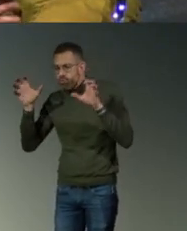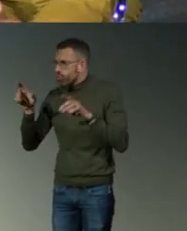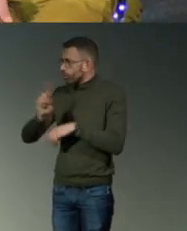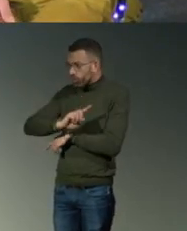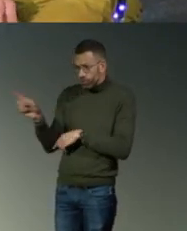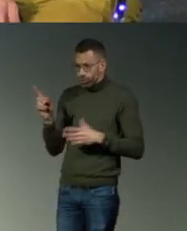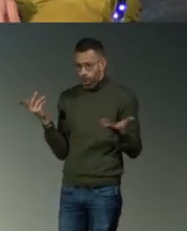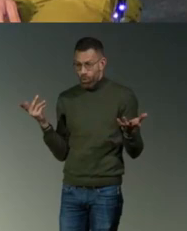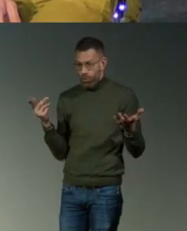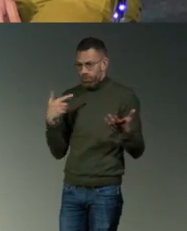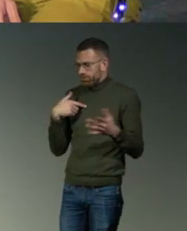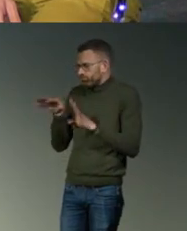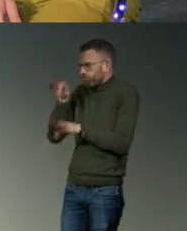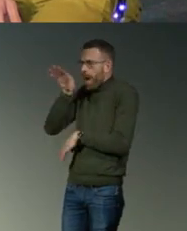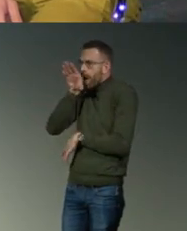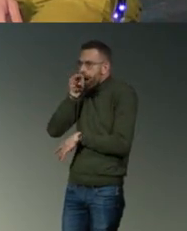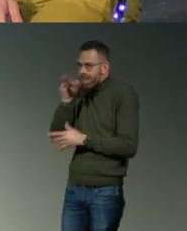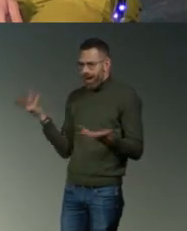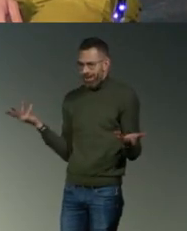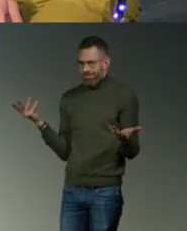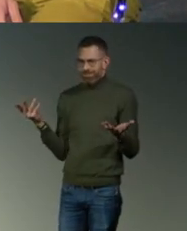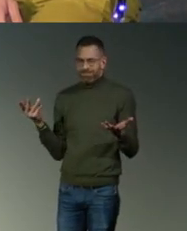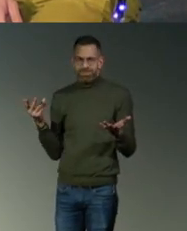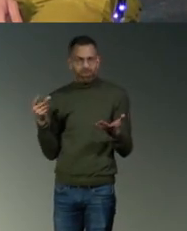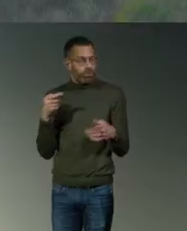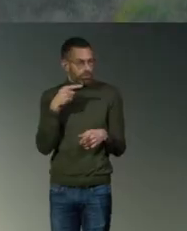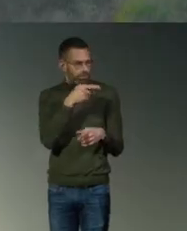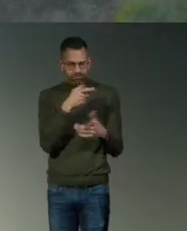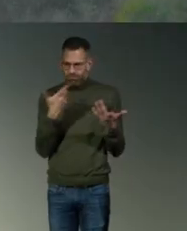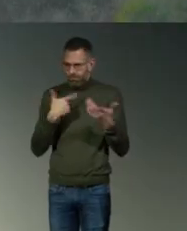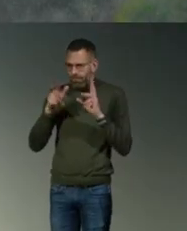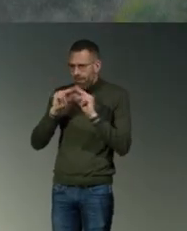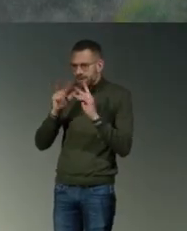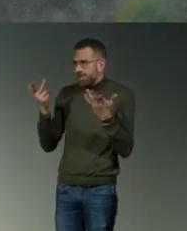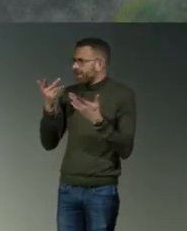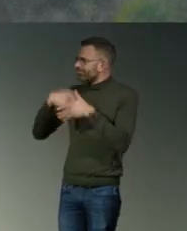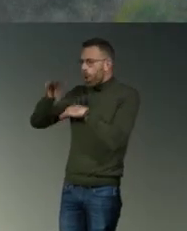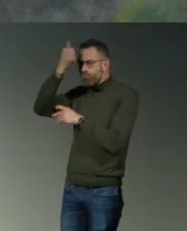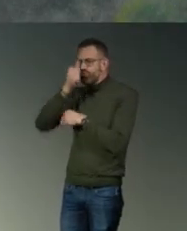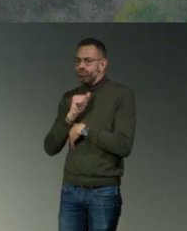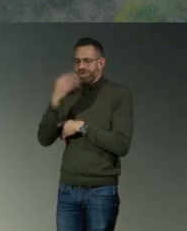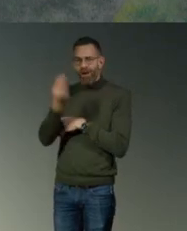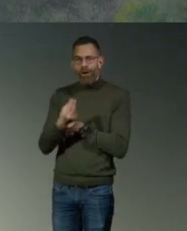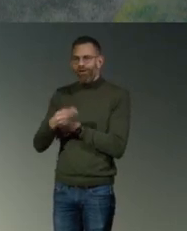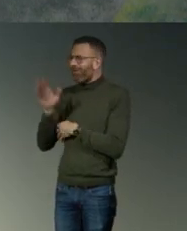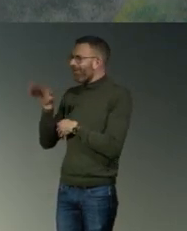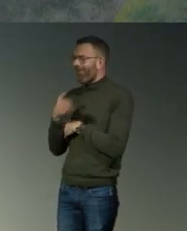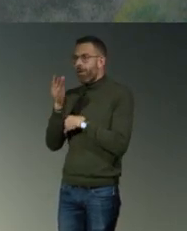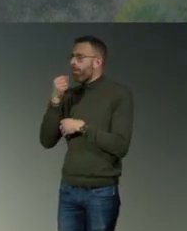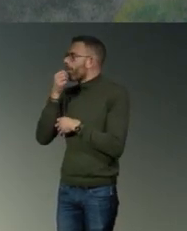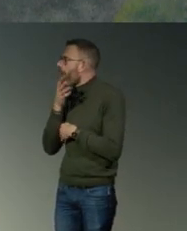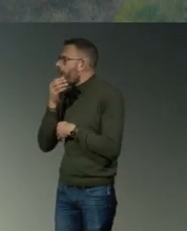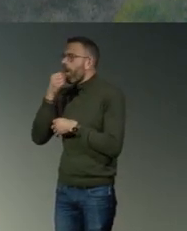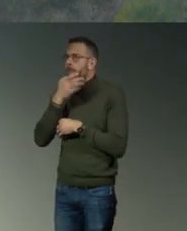évoquez l'enchantement, l'émerveillement des enfants qui, déambulant dans les musées,